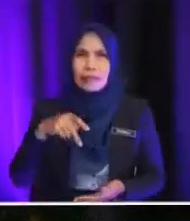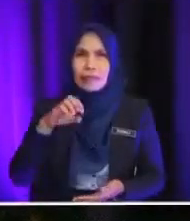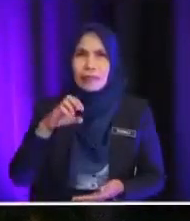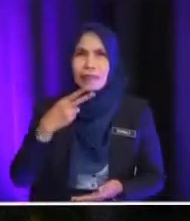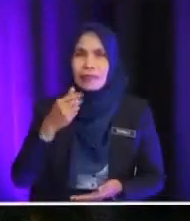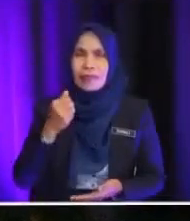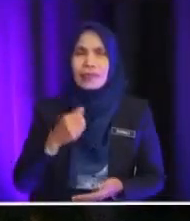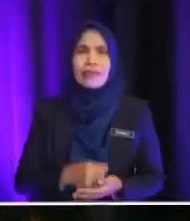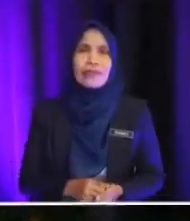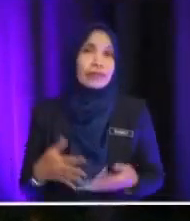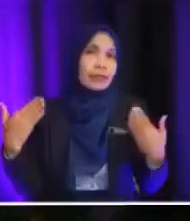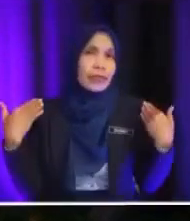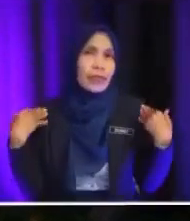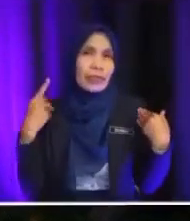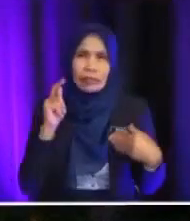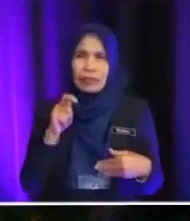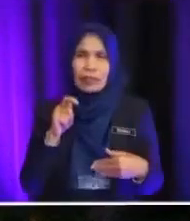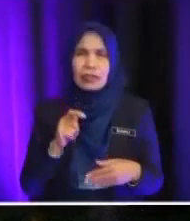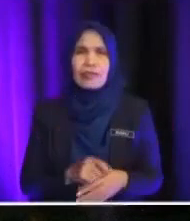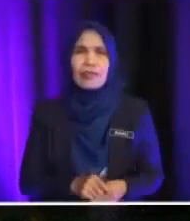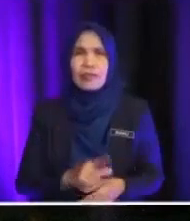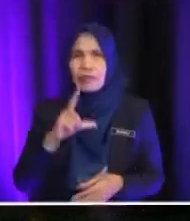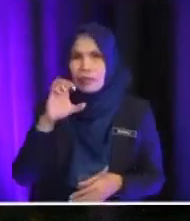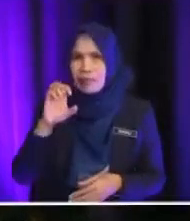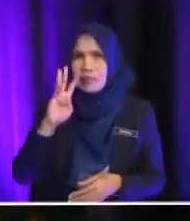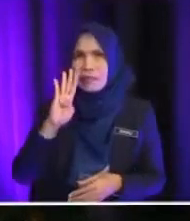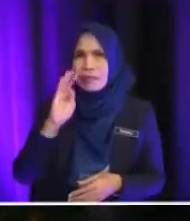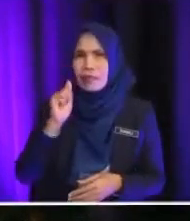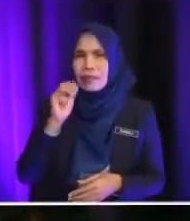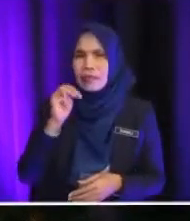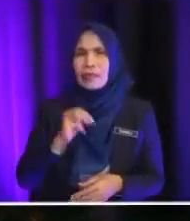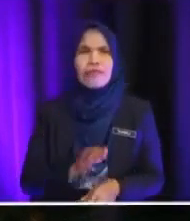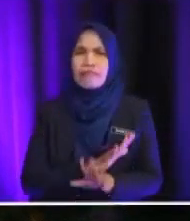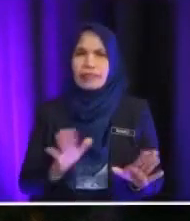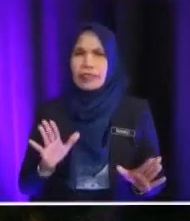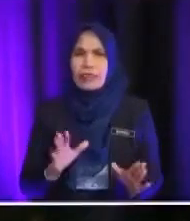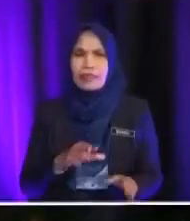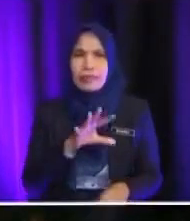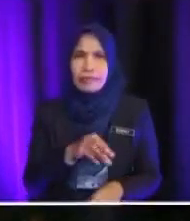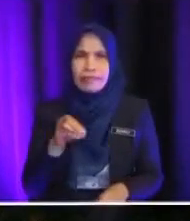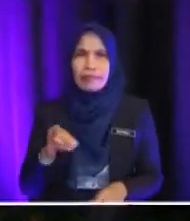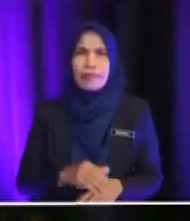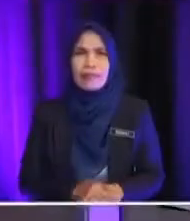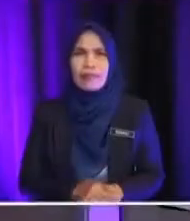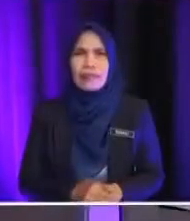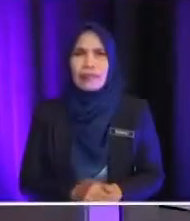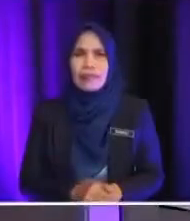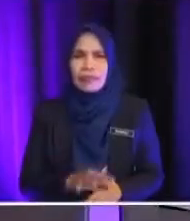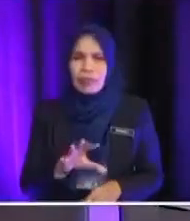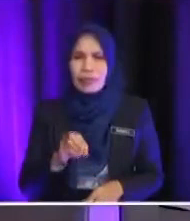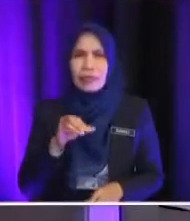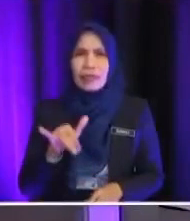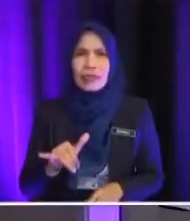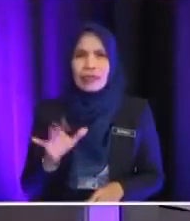dia. Kalau pilih, kita jangan pilih yang macam tu. Kita pilih yang cantik. Kita pilih yang cantik, yang elok